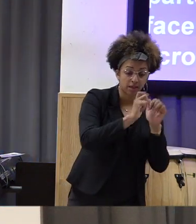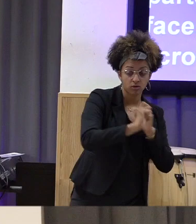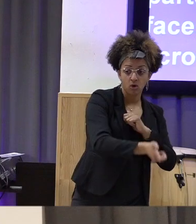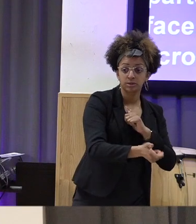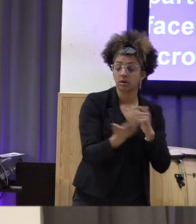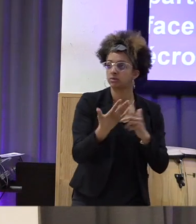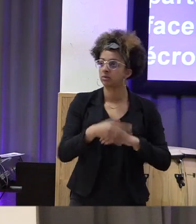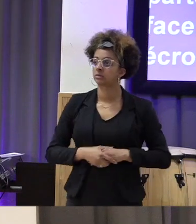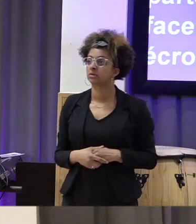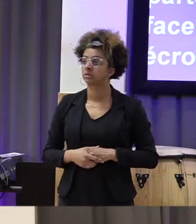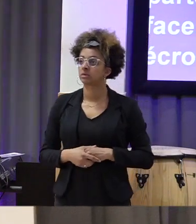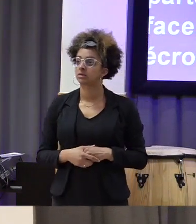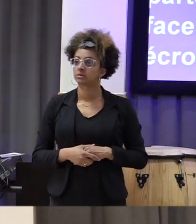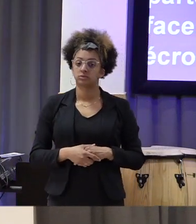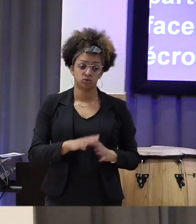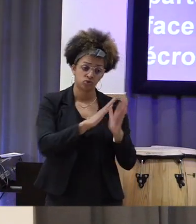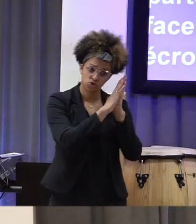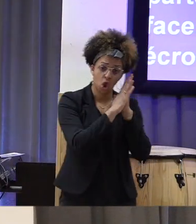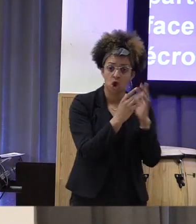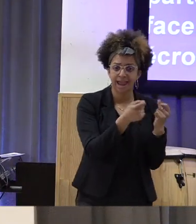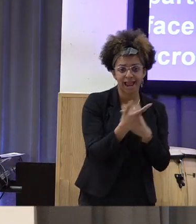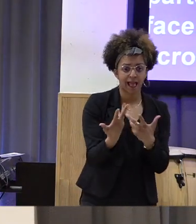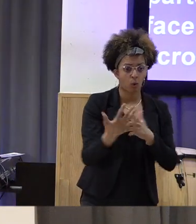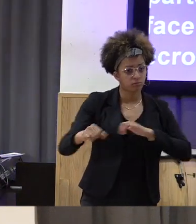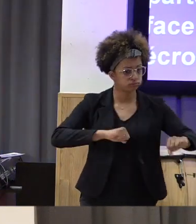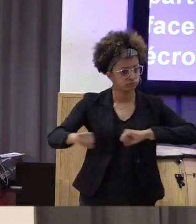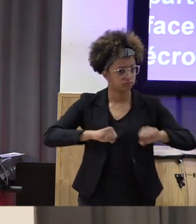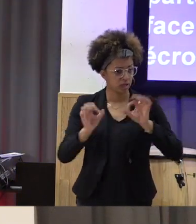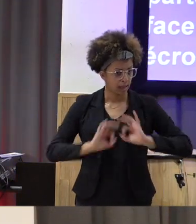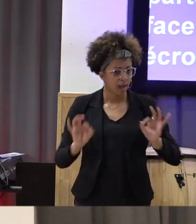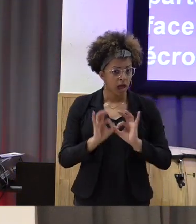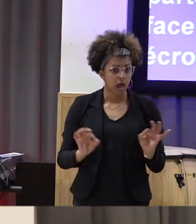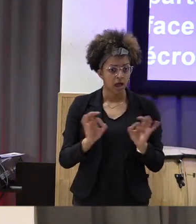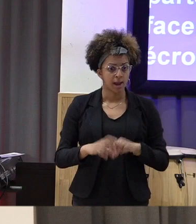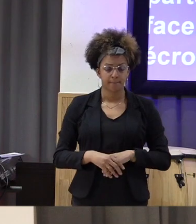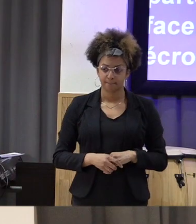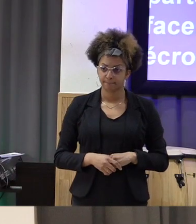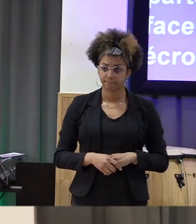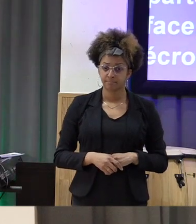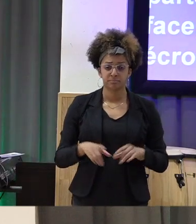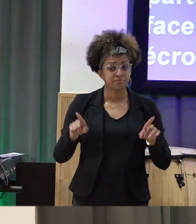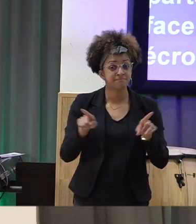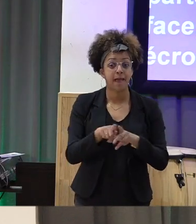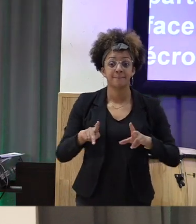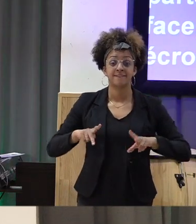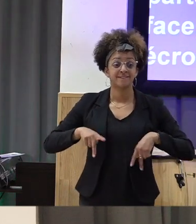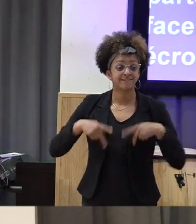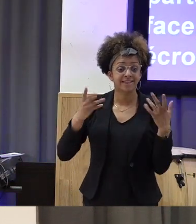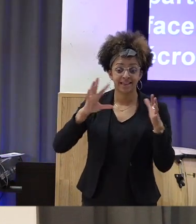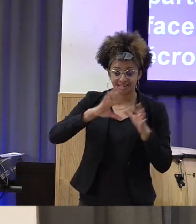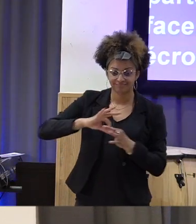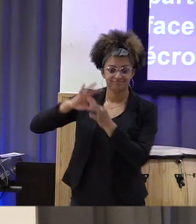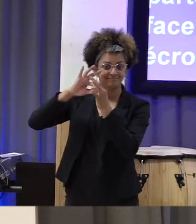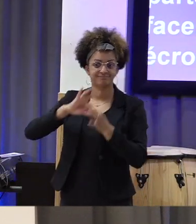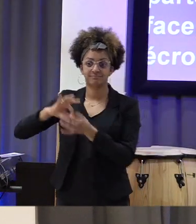Celui qui dort n'a aucune activité. Il en est de même dans le monde spirituel. Si nous